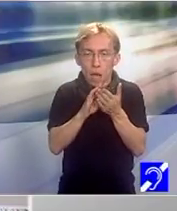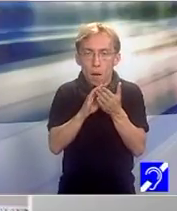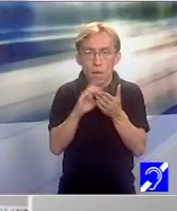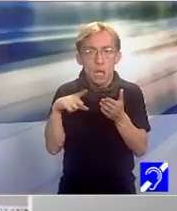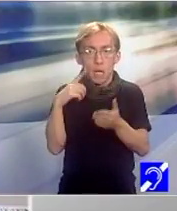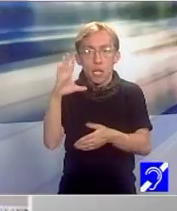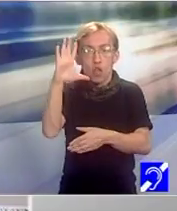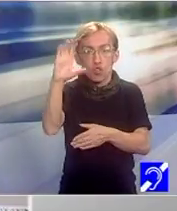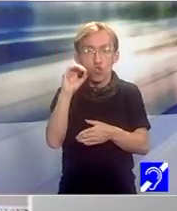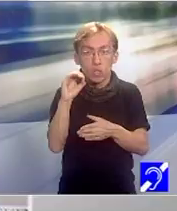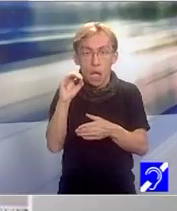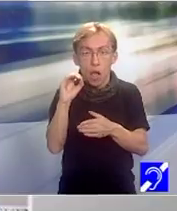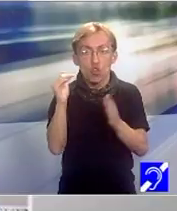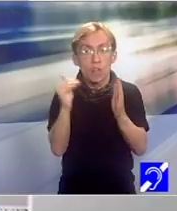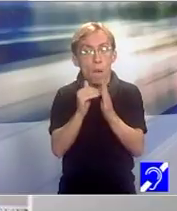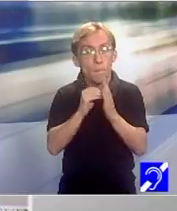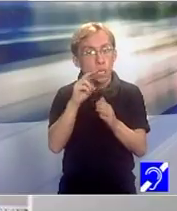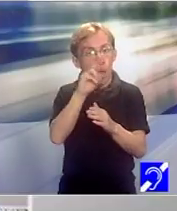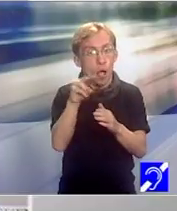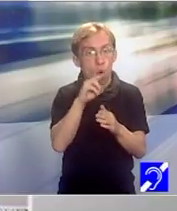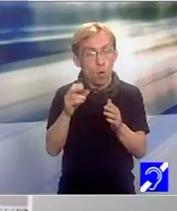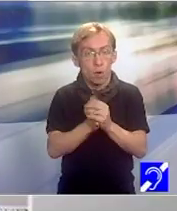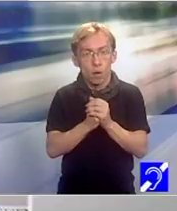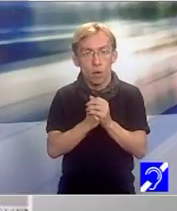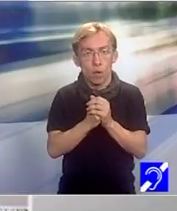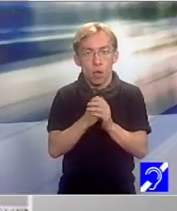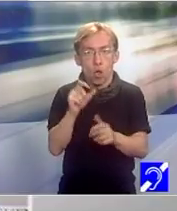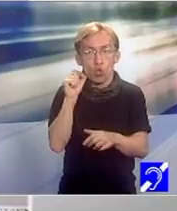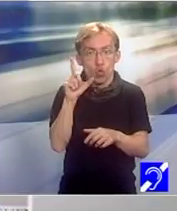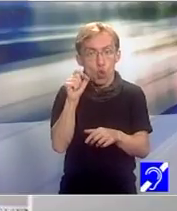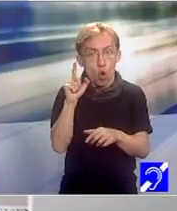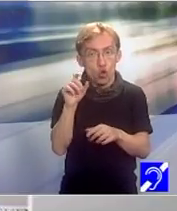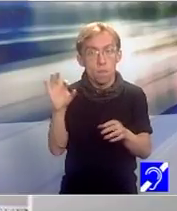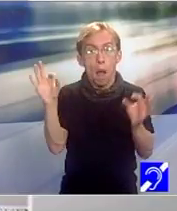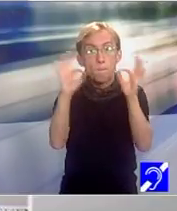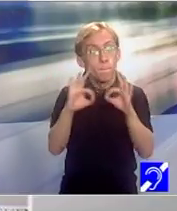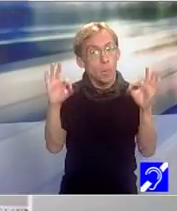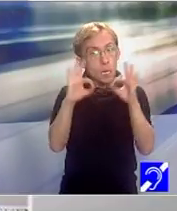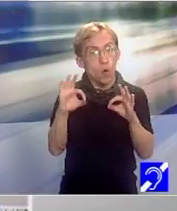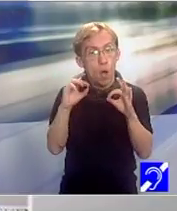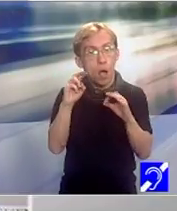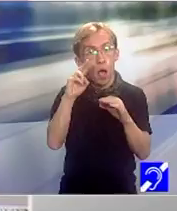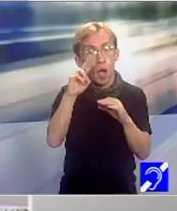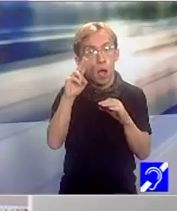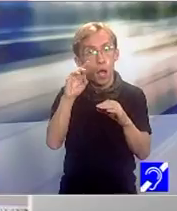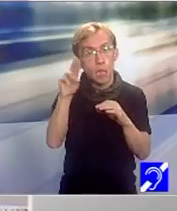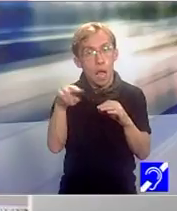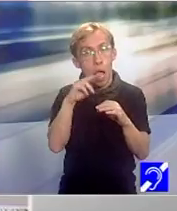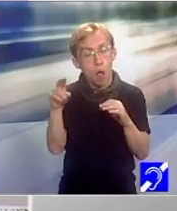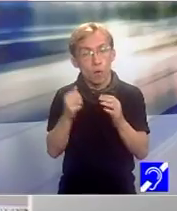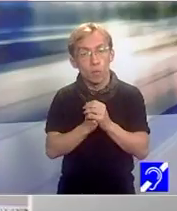este introdus în listă de 9 ani, pierzându-se 12 milioane de euro de la buget, în timp ce ne dau citostatice